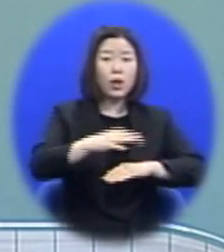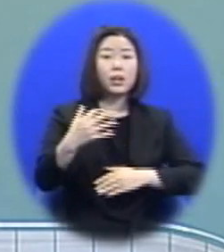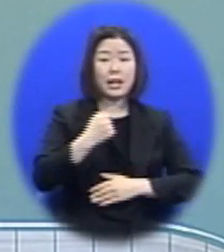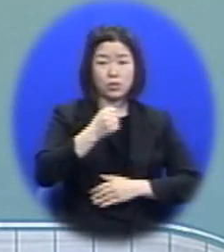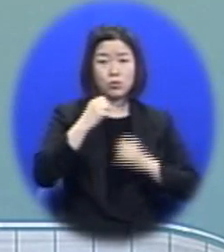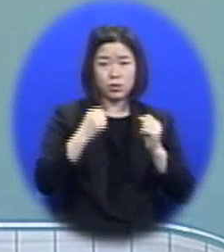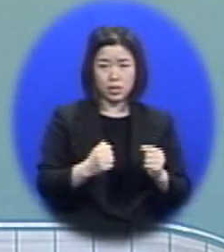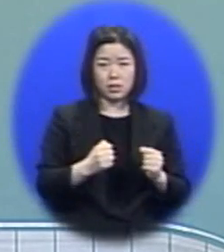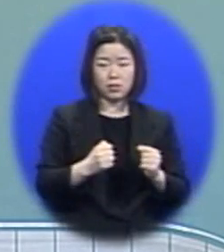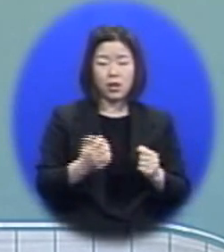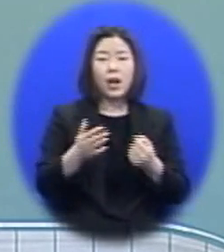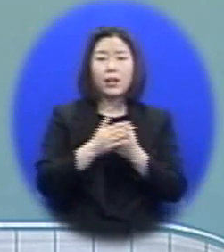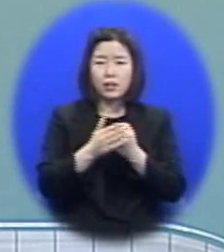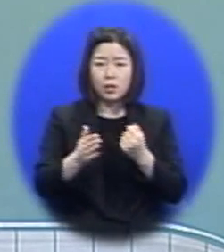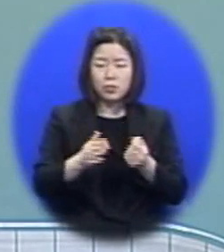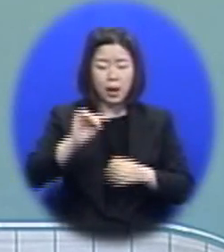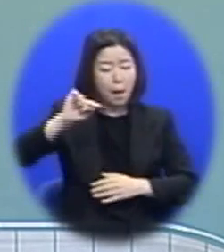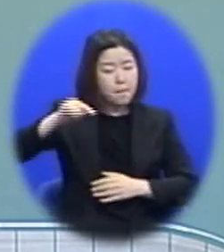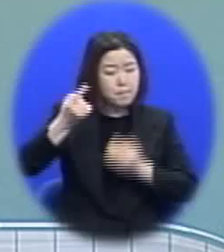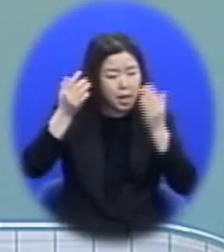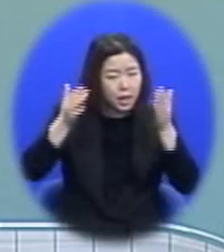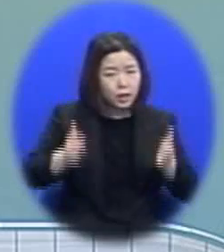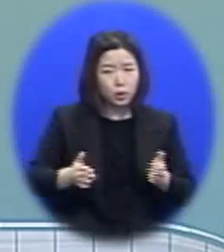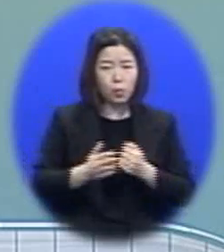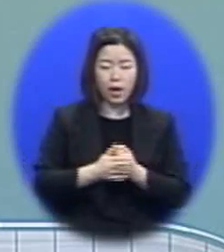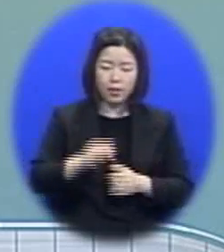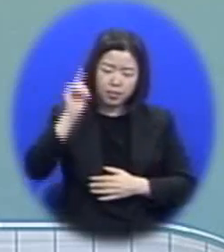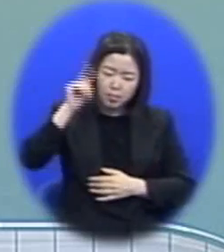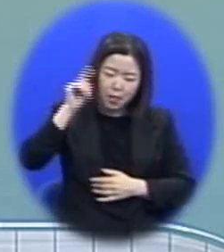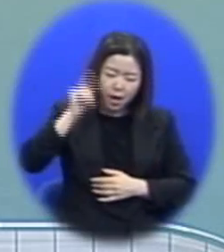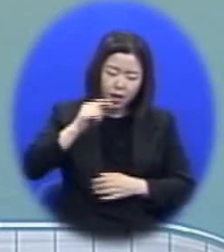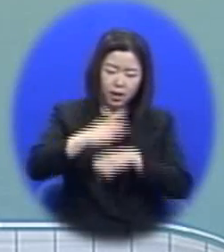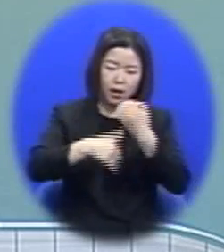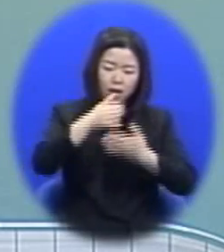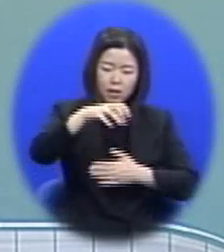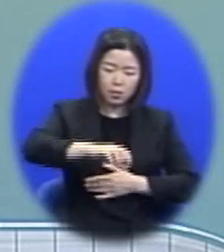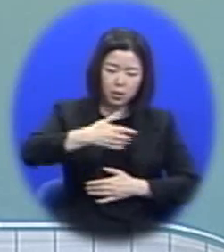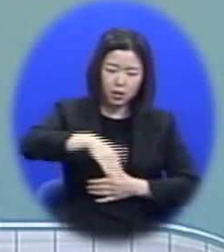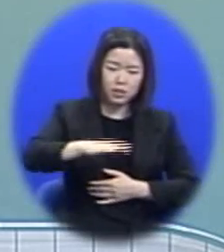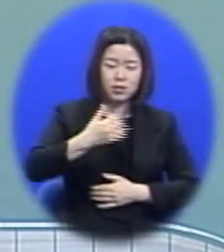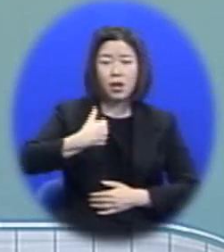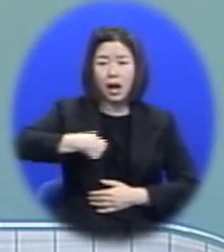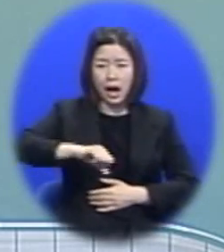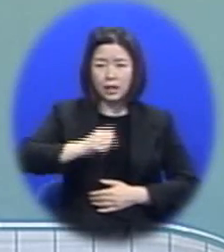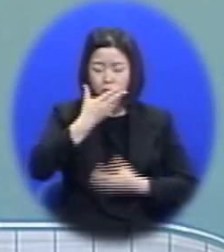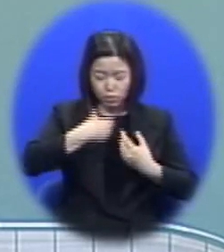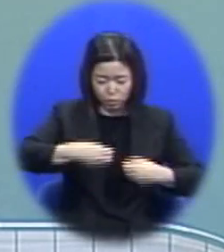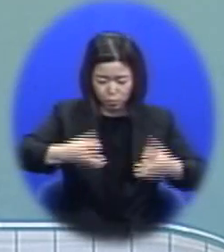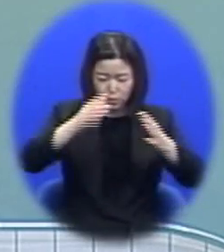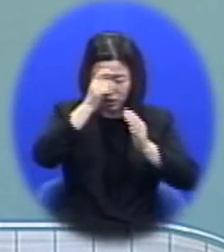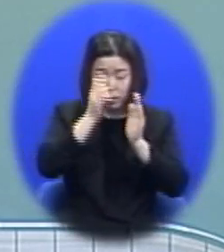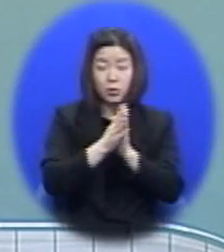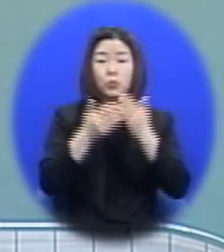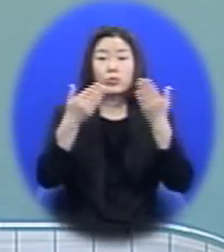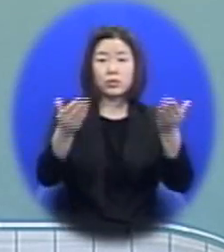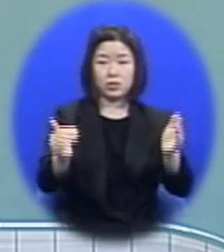계시구나 그래서 100일 동안 날마다 하나님 앞에 나가서 아들을 축복하는 기도를 했습니다